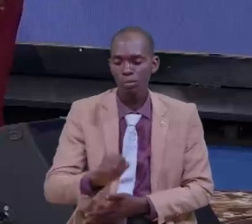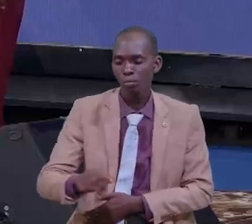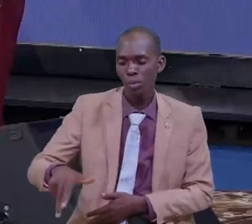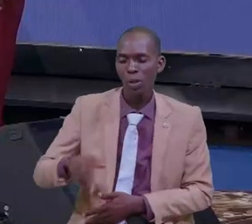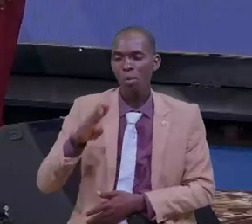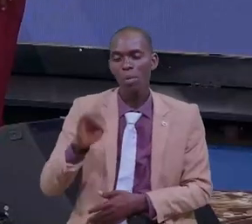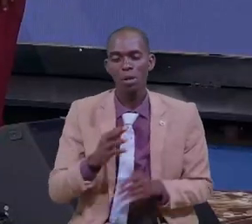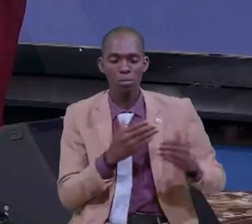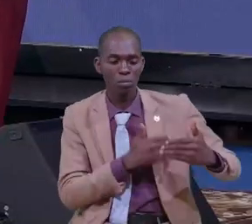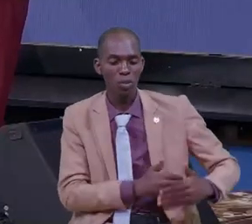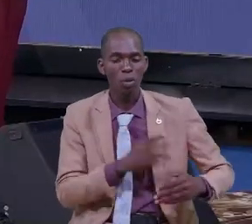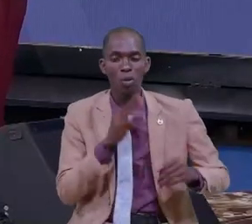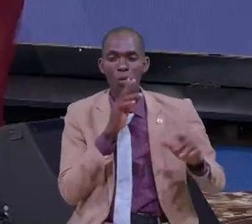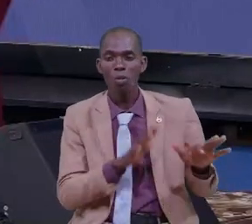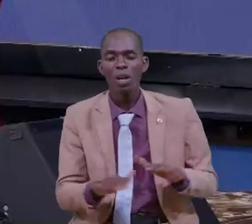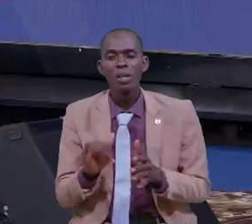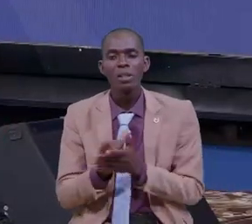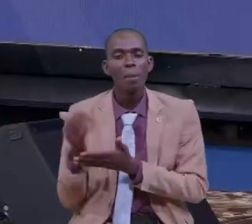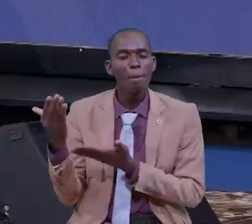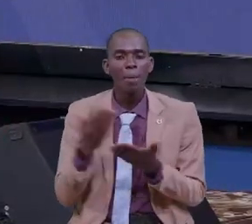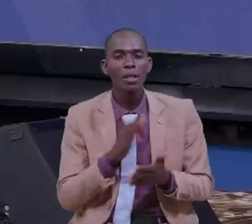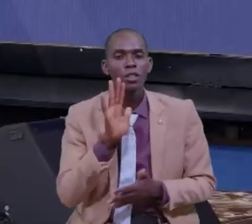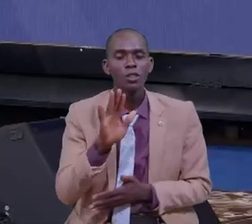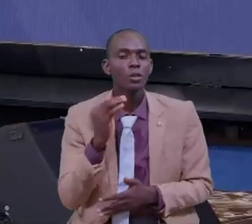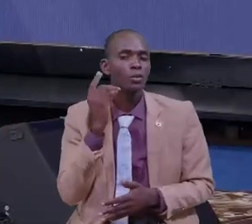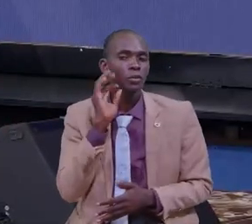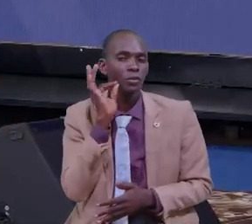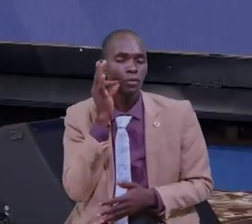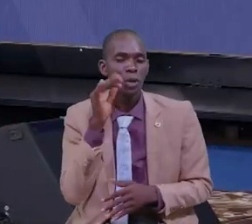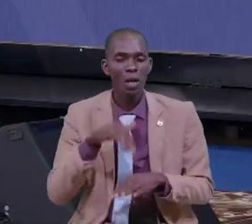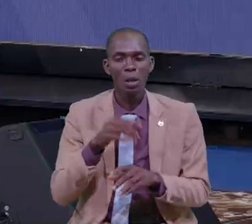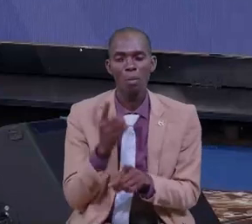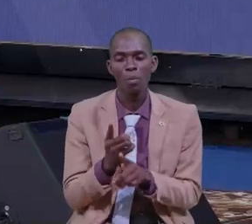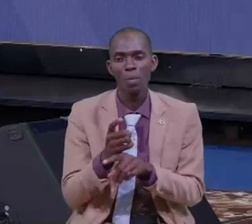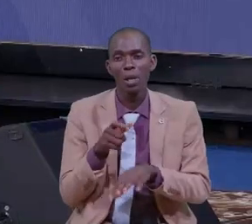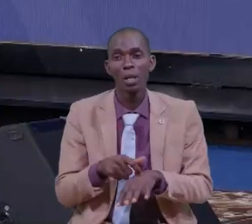son fruit en sa saison et dont le feuillage